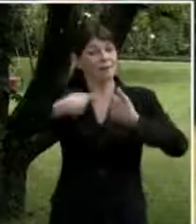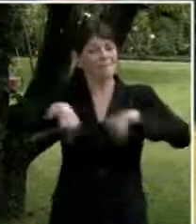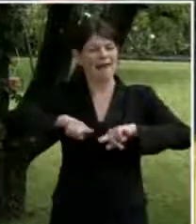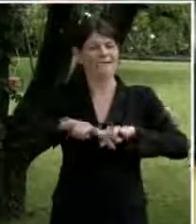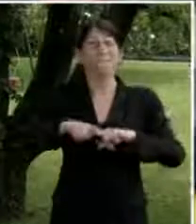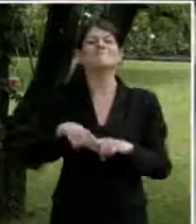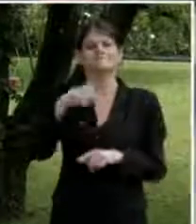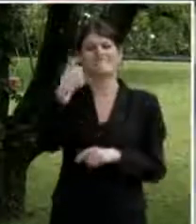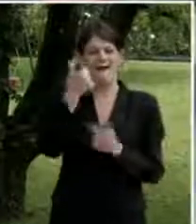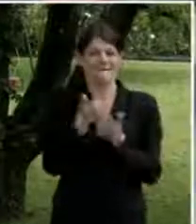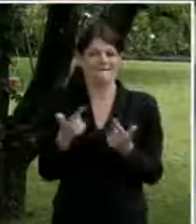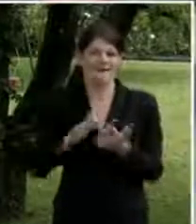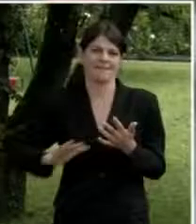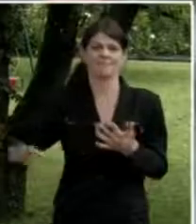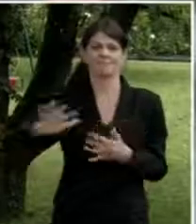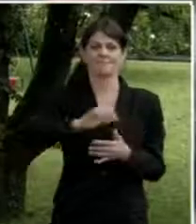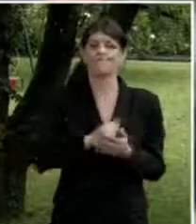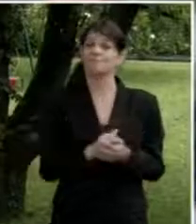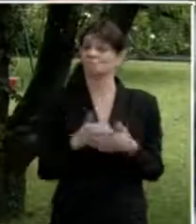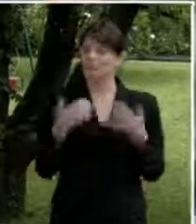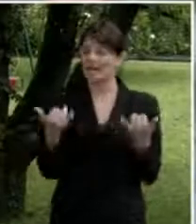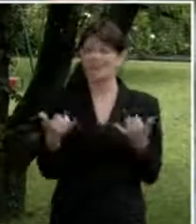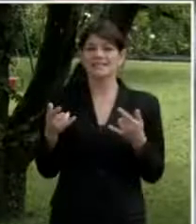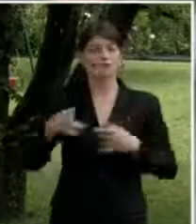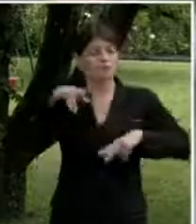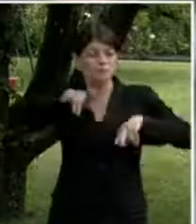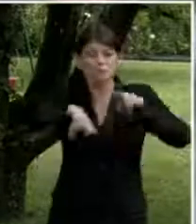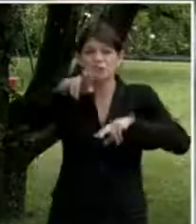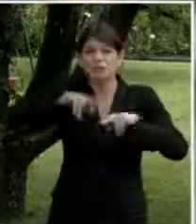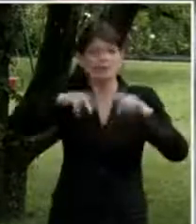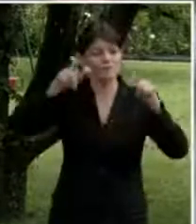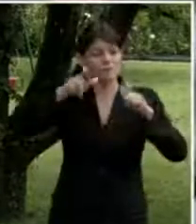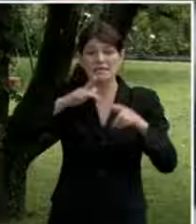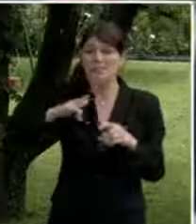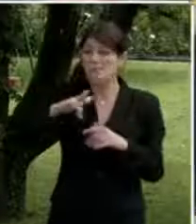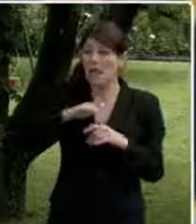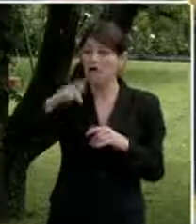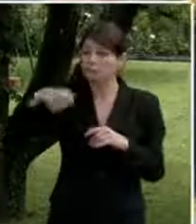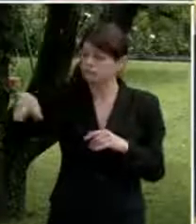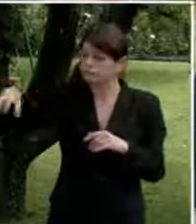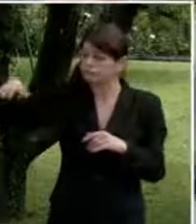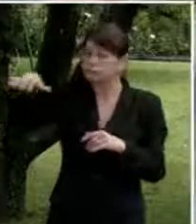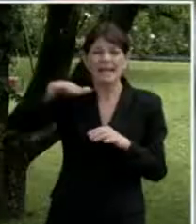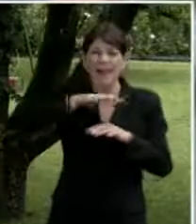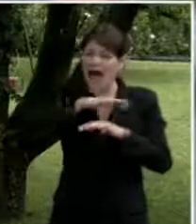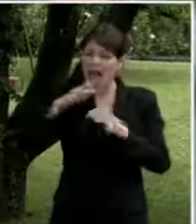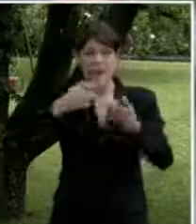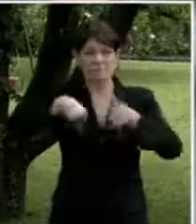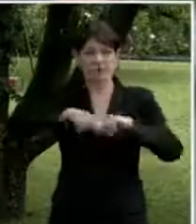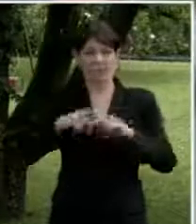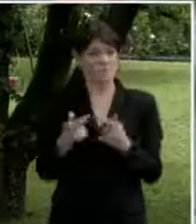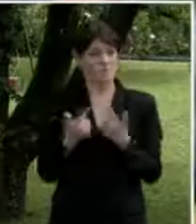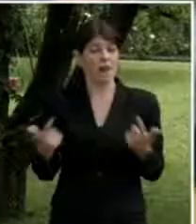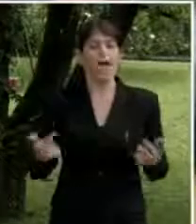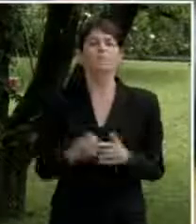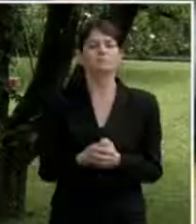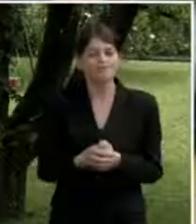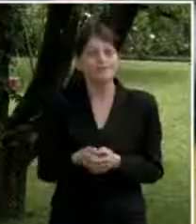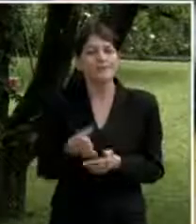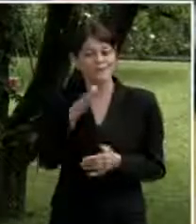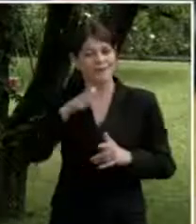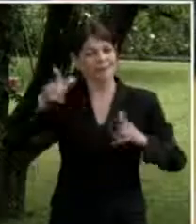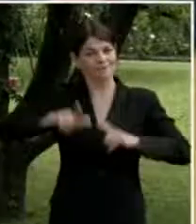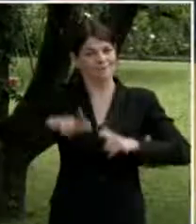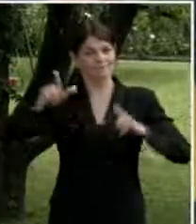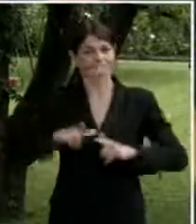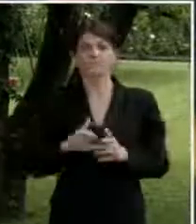Gemeinden, ein Land, finden auf verschiedenen Festplätzen in allen Gemeinden des Landes Feierlichkeiten